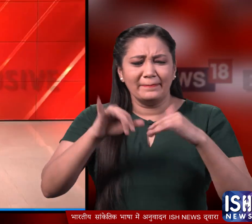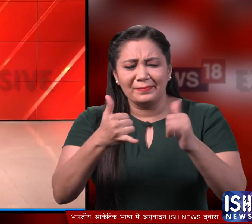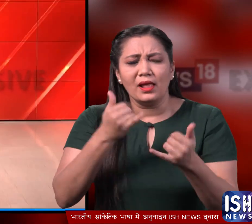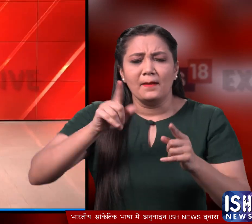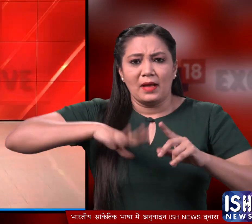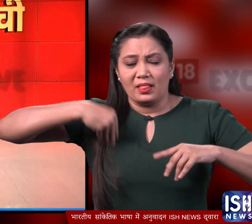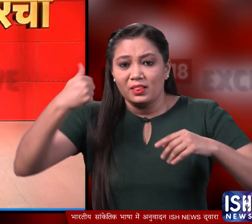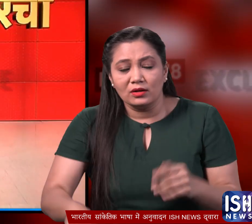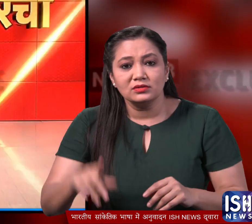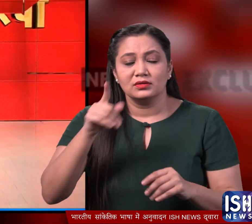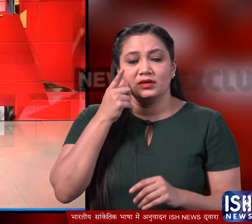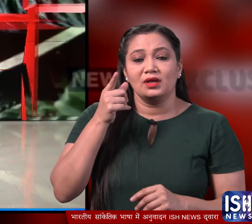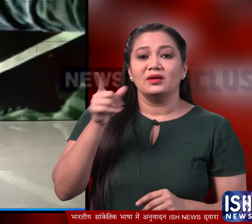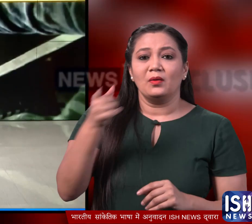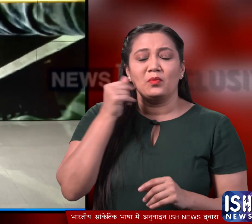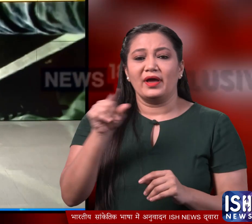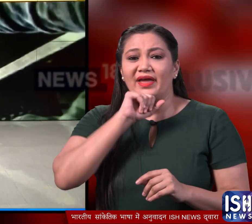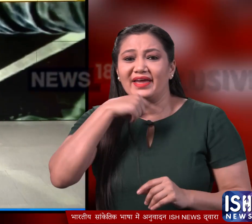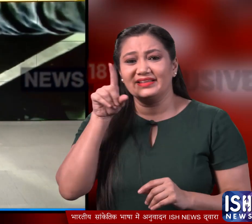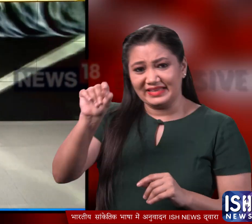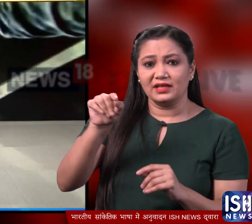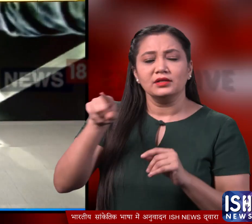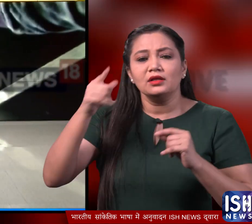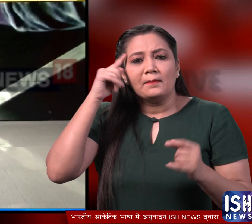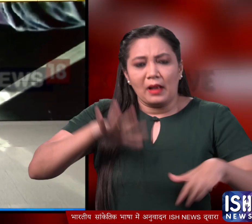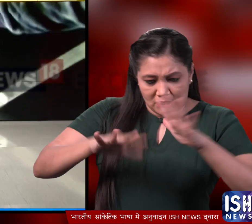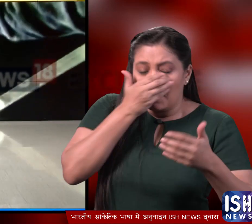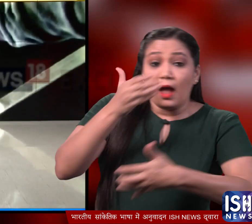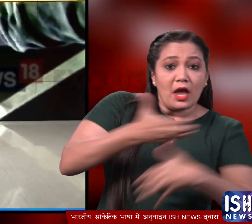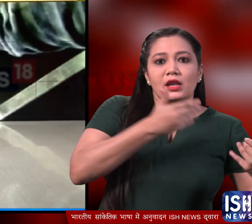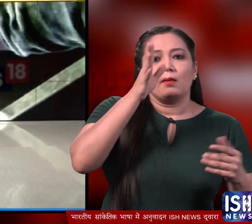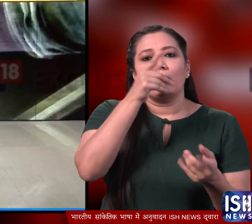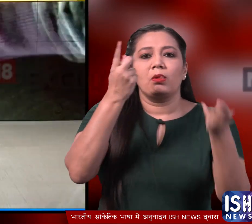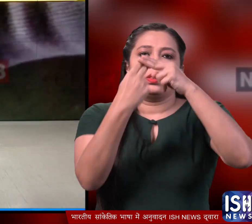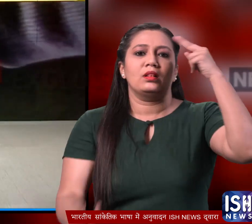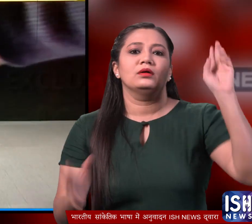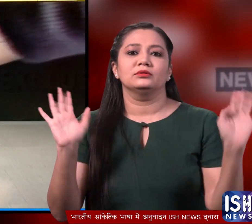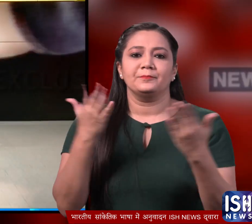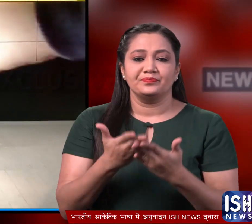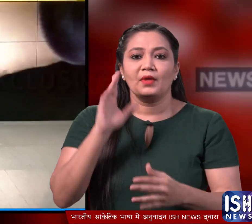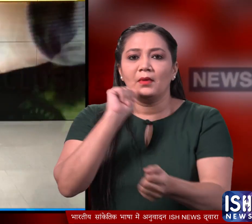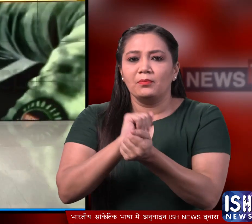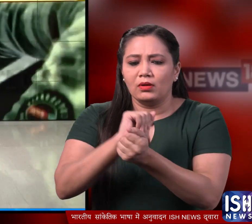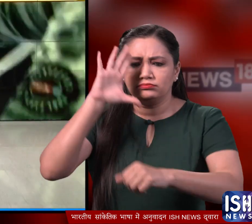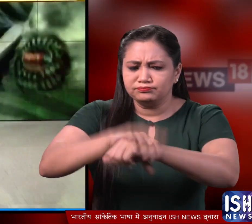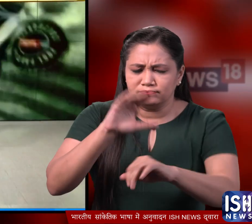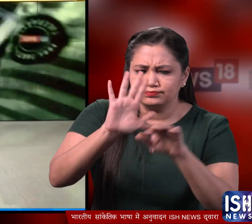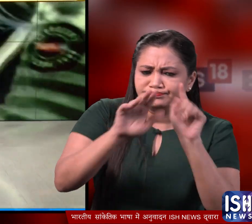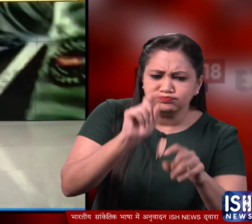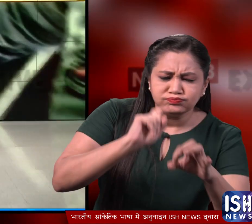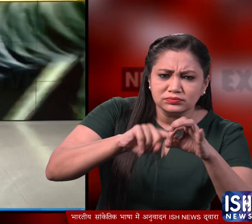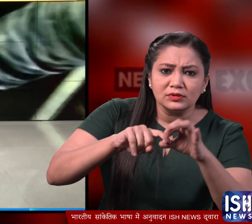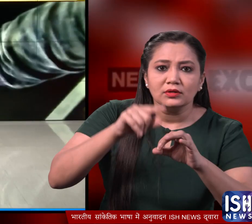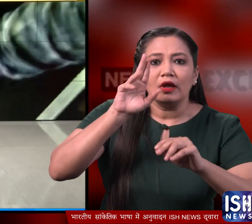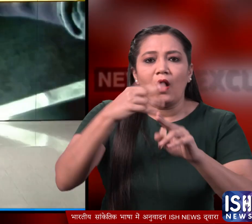پیسے گوانے کے بعد دسویں کی چھاتر نے خود کے اپرہن کی جھوٹی کہانی بنا ڈالی لیکن پولیس کی پوچھتاش میں اصلیت